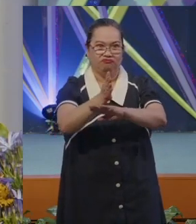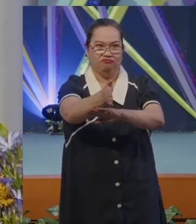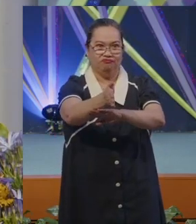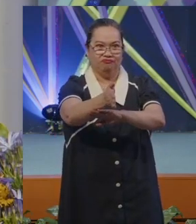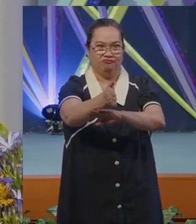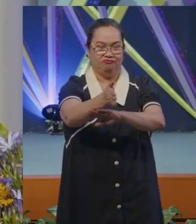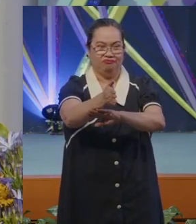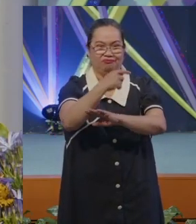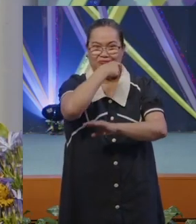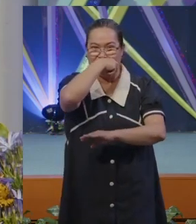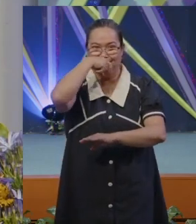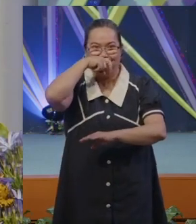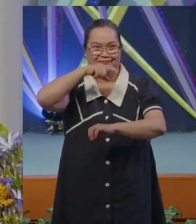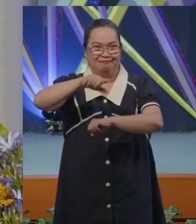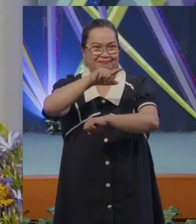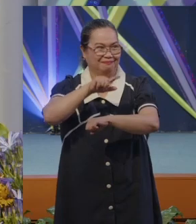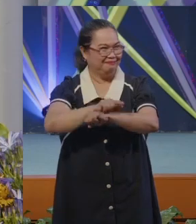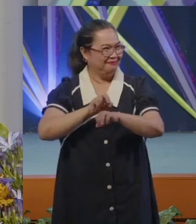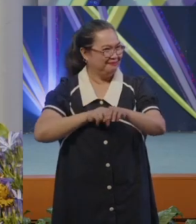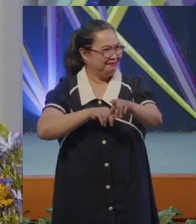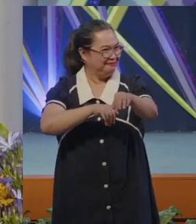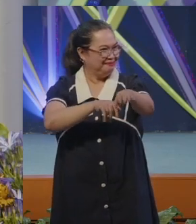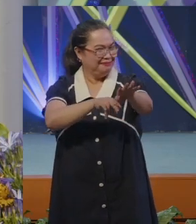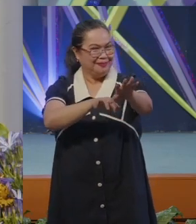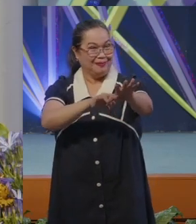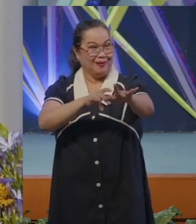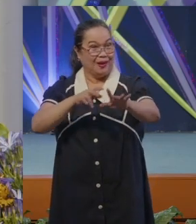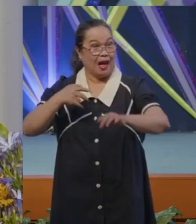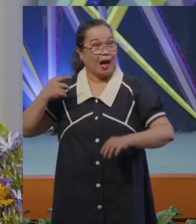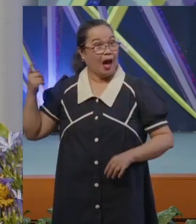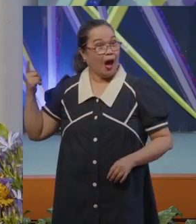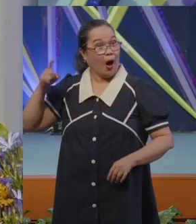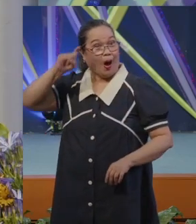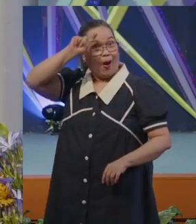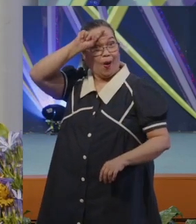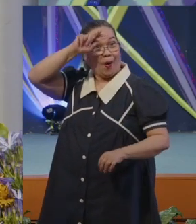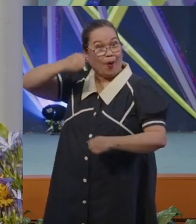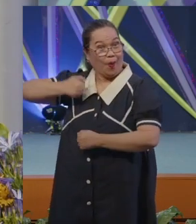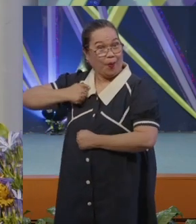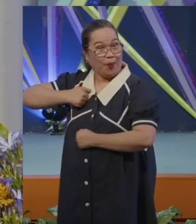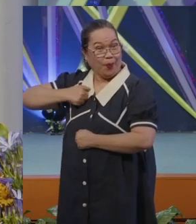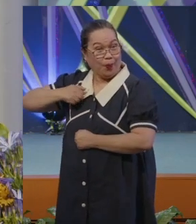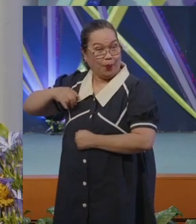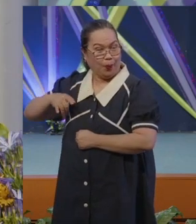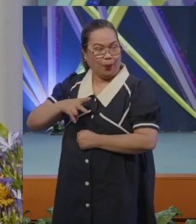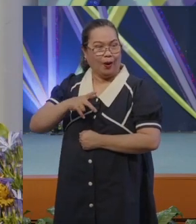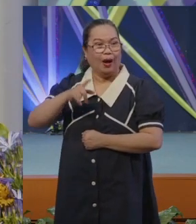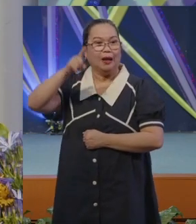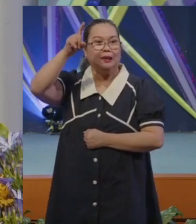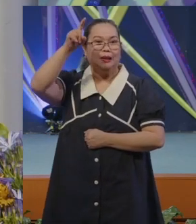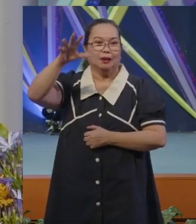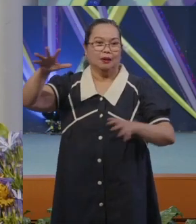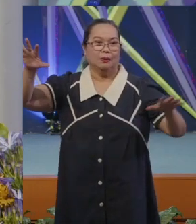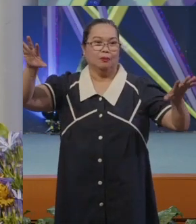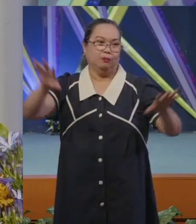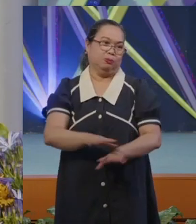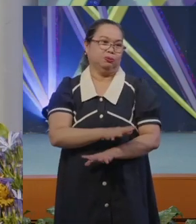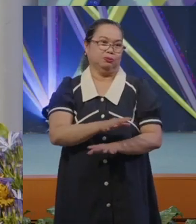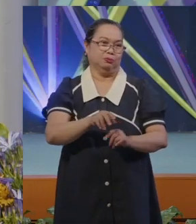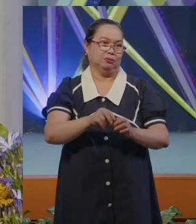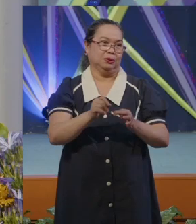land, tapos yung sumusunod na army ni Pharaoh ay pinuksa at